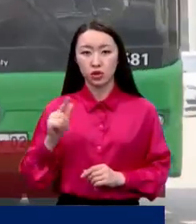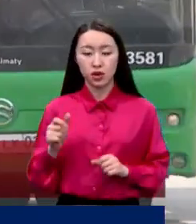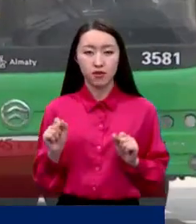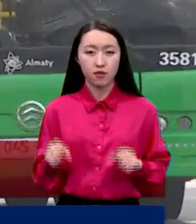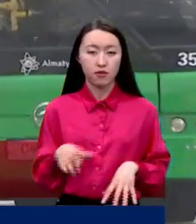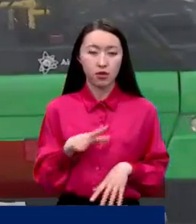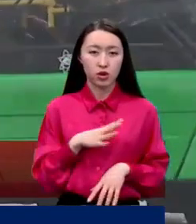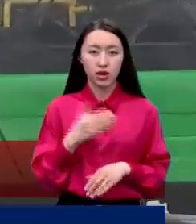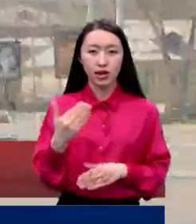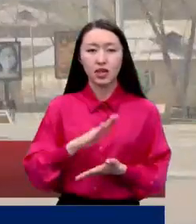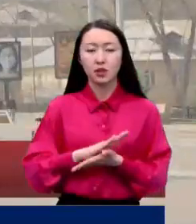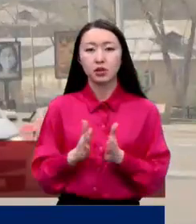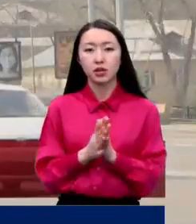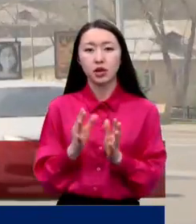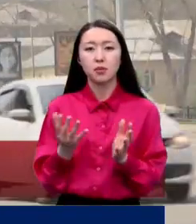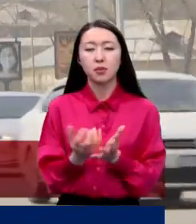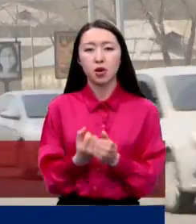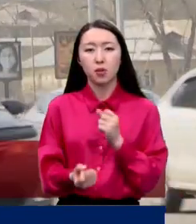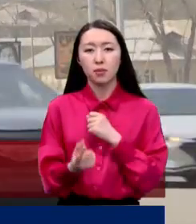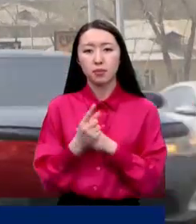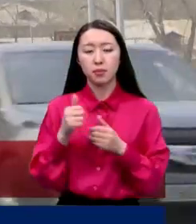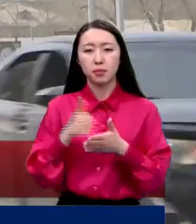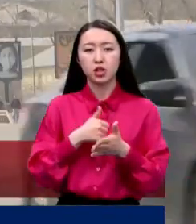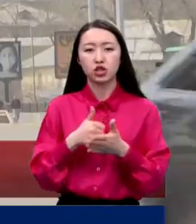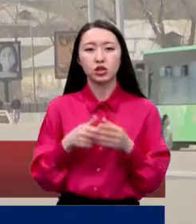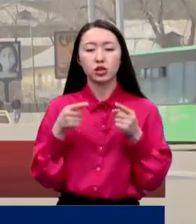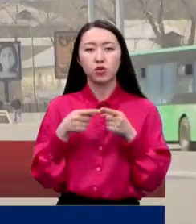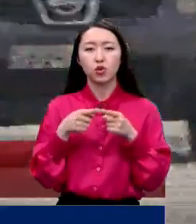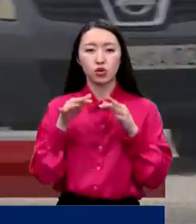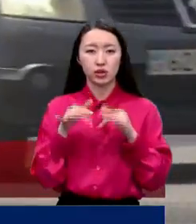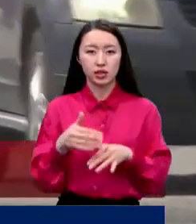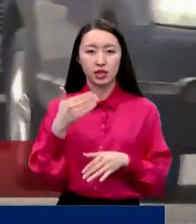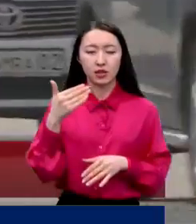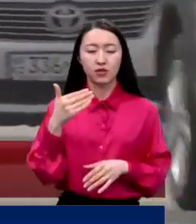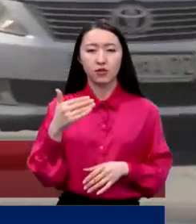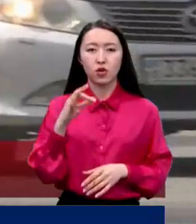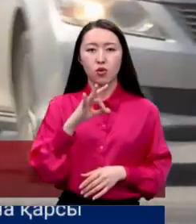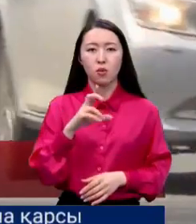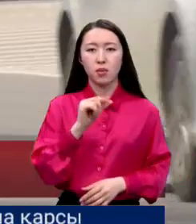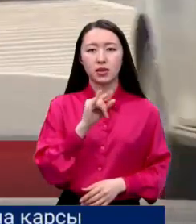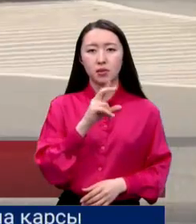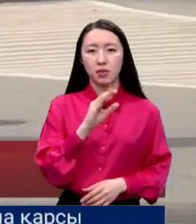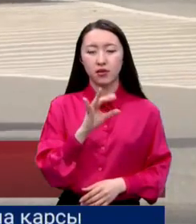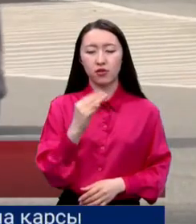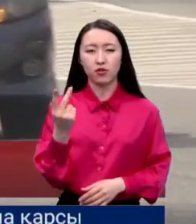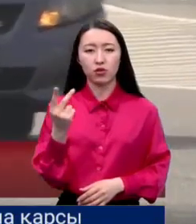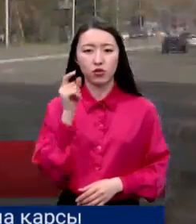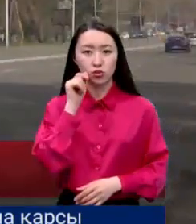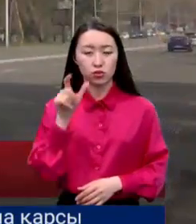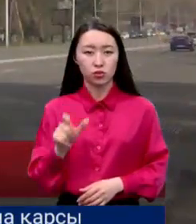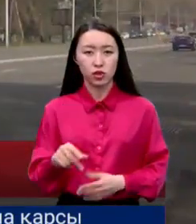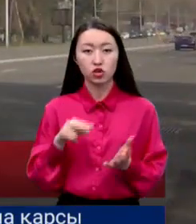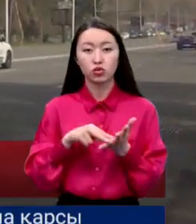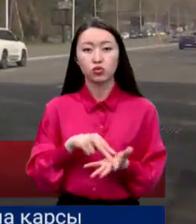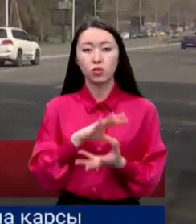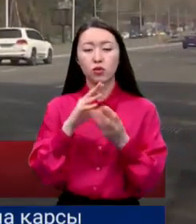Возможно, именно эти обстоятельства и стали причиной возбуждения уголовных дел в отношении Принбекова и Базарбаева. Сумма ущерба и